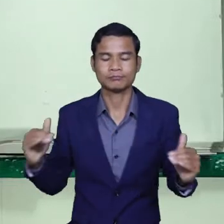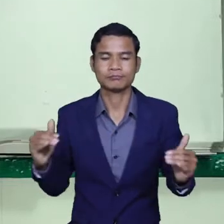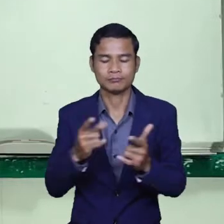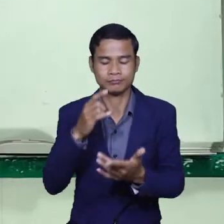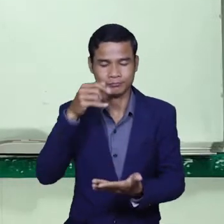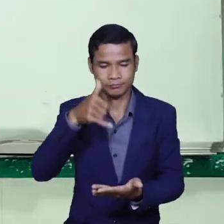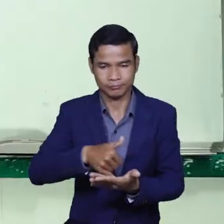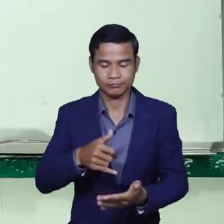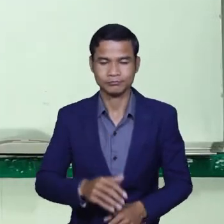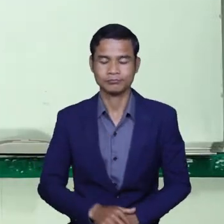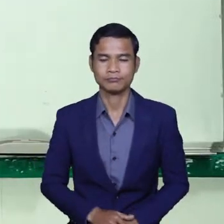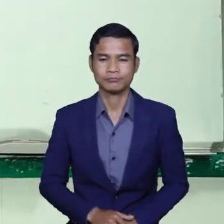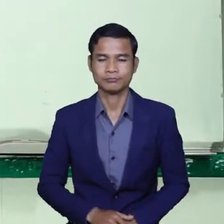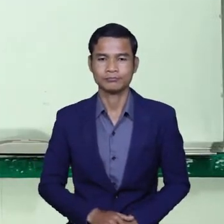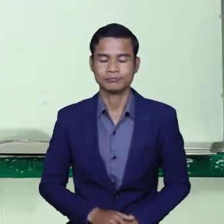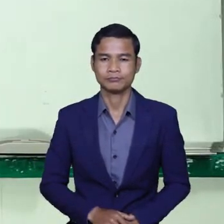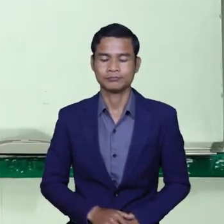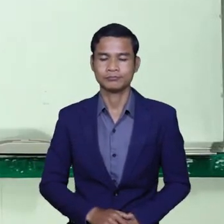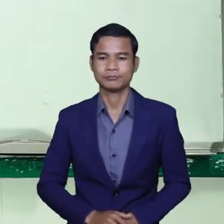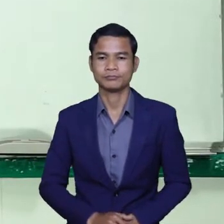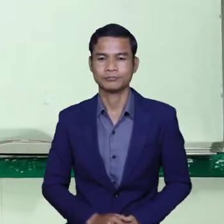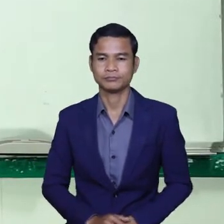នេះ